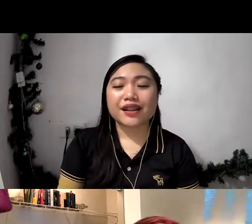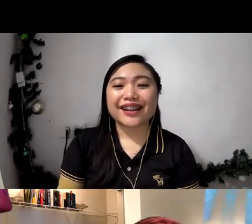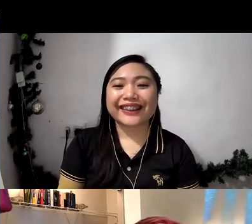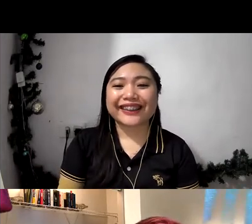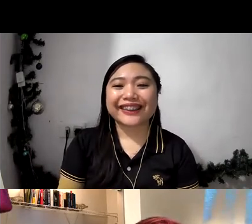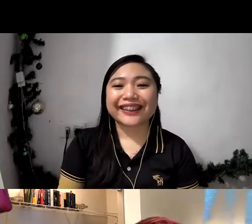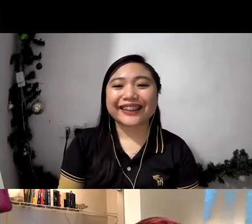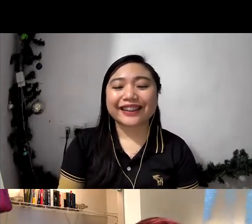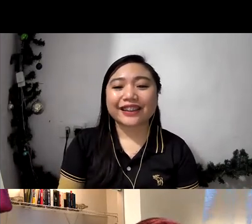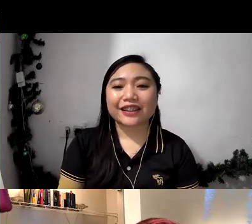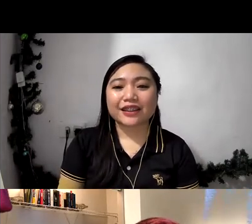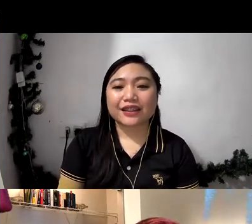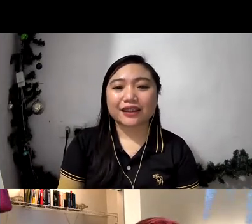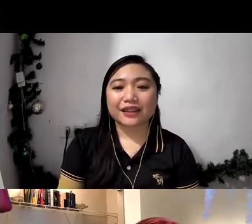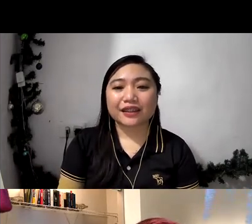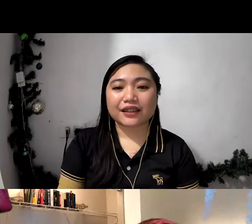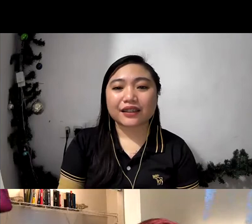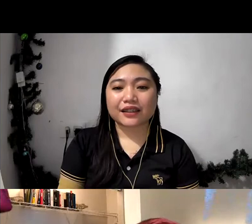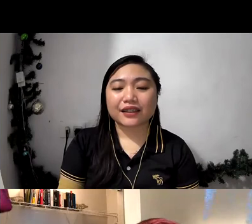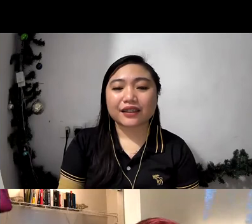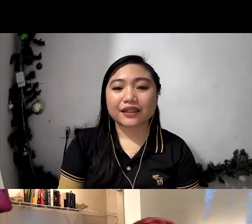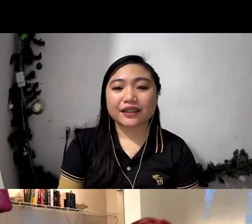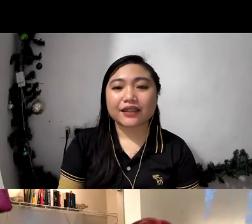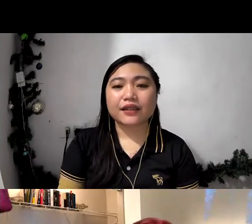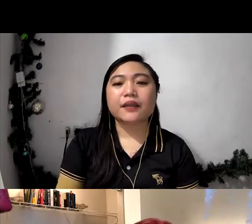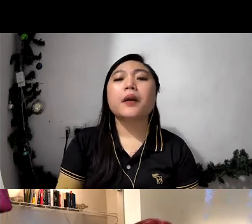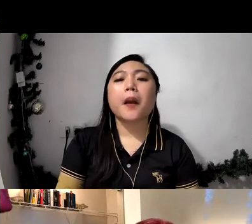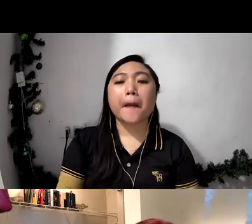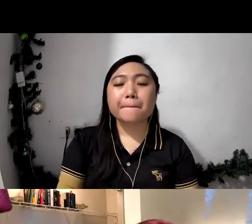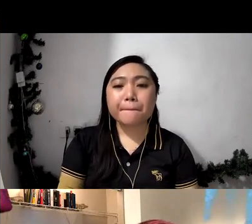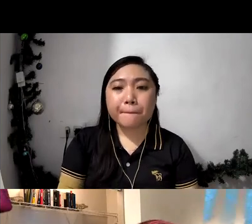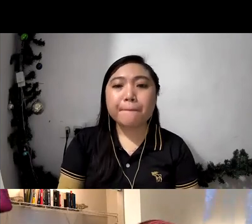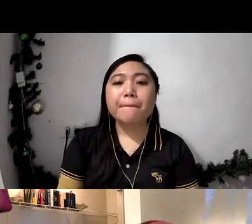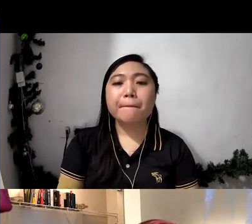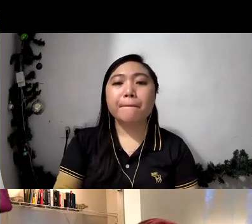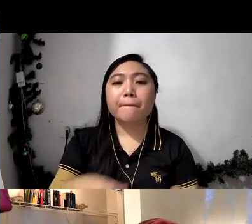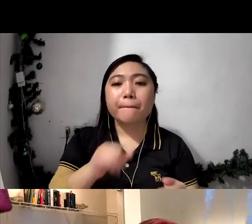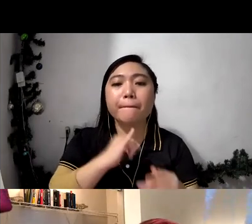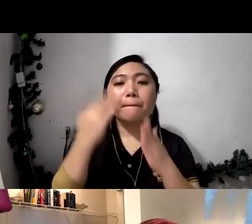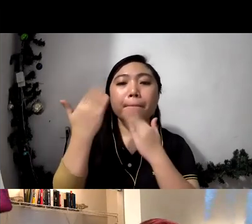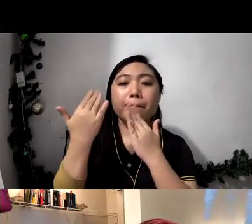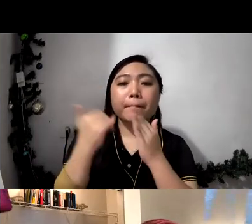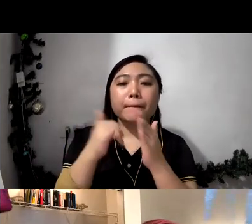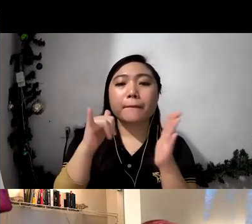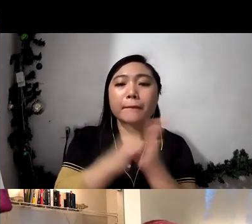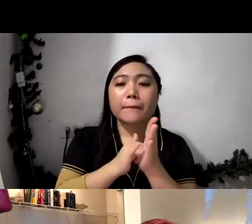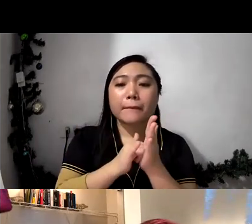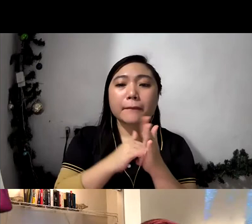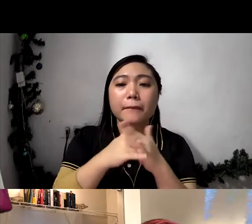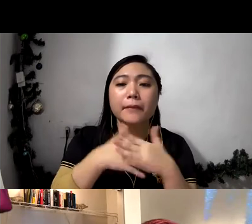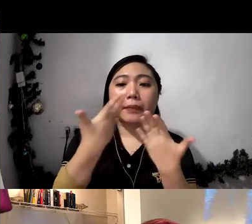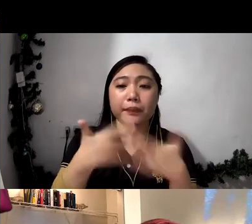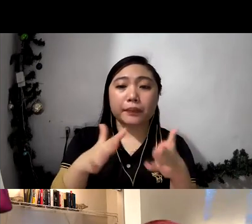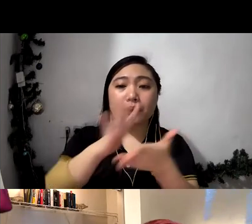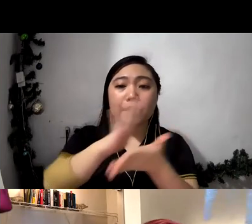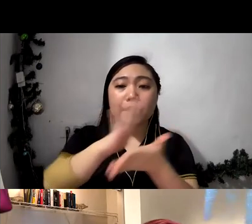we try to sensitize people, no, pagdating sa GST, no. But I hope, no, that after the pandemic,